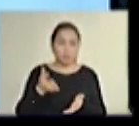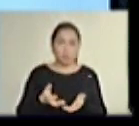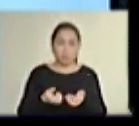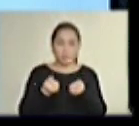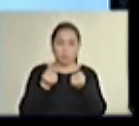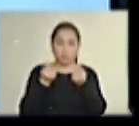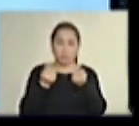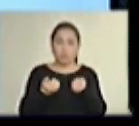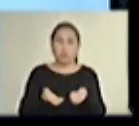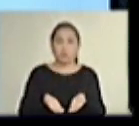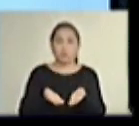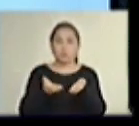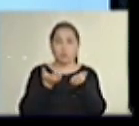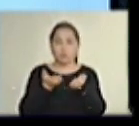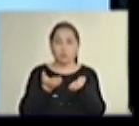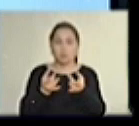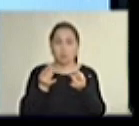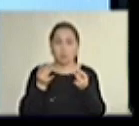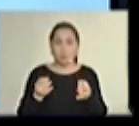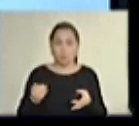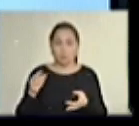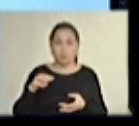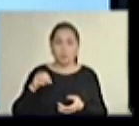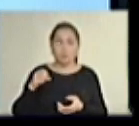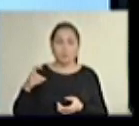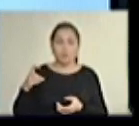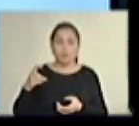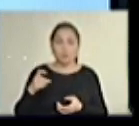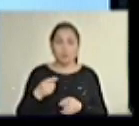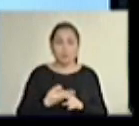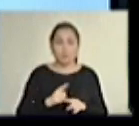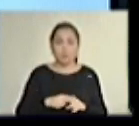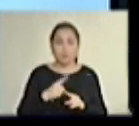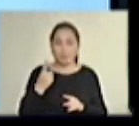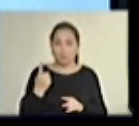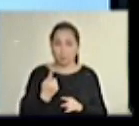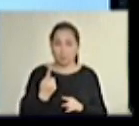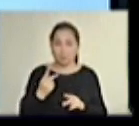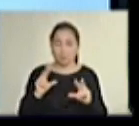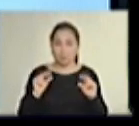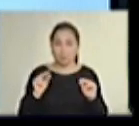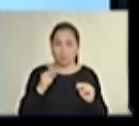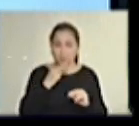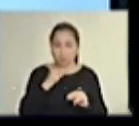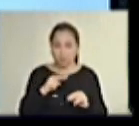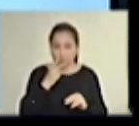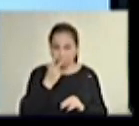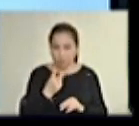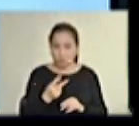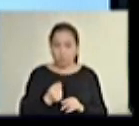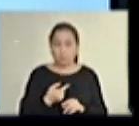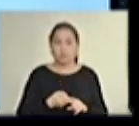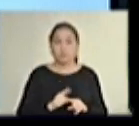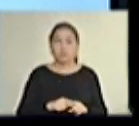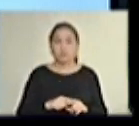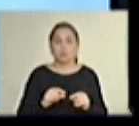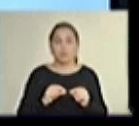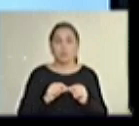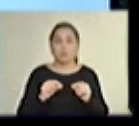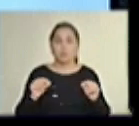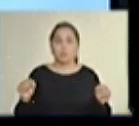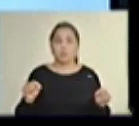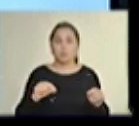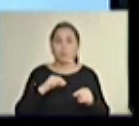ko'taradigan oddiy mexanizm. Bu yerda birinchi qismiga e'tibor beradigan bo'lsak, arqon